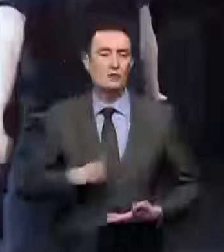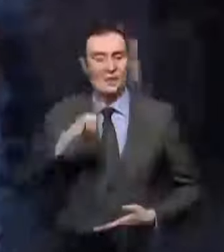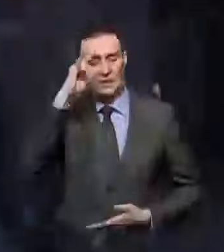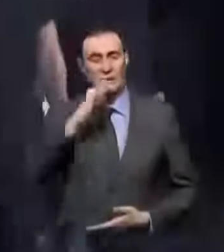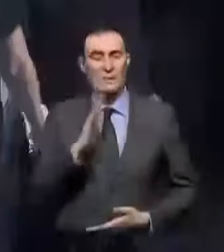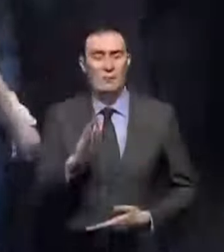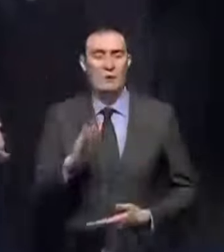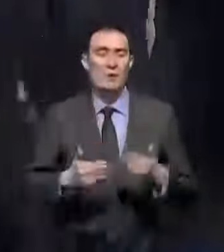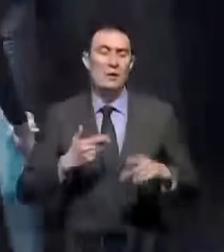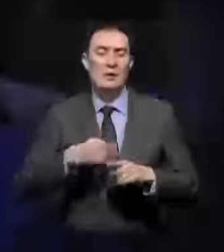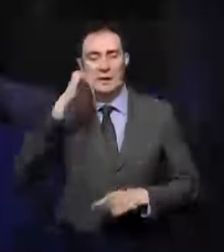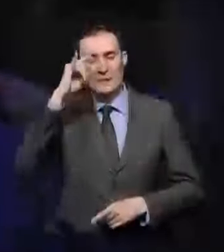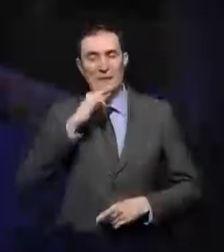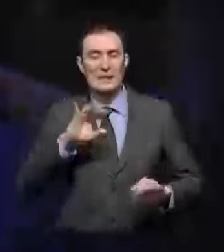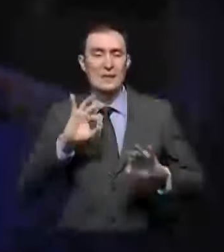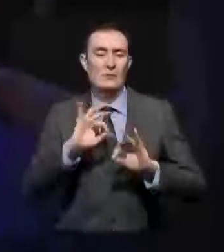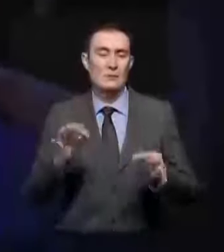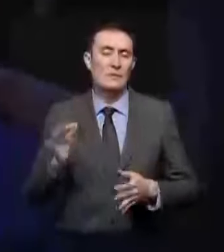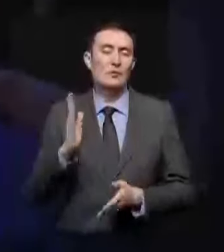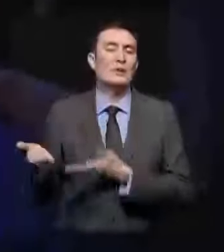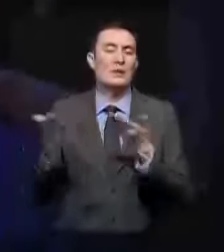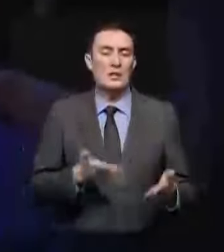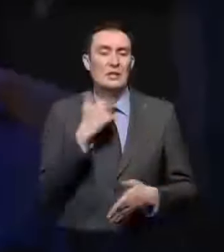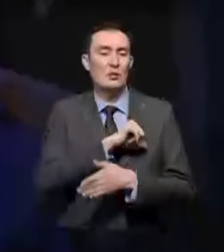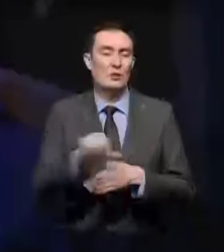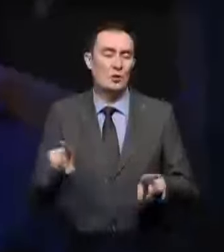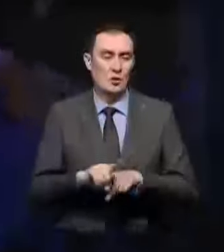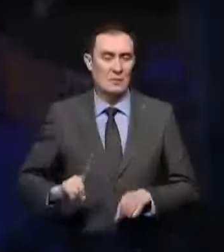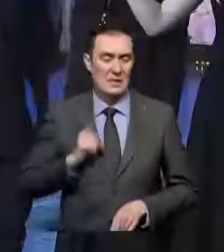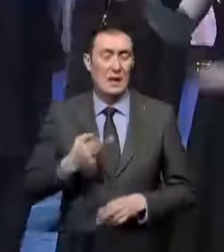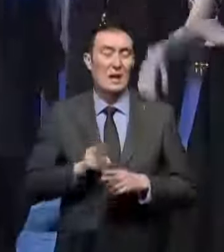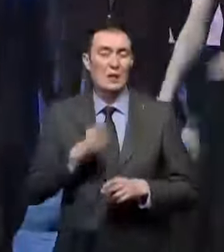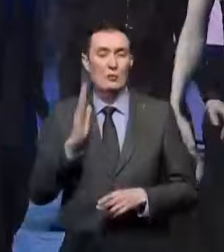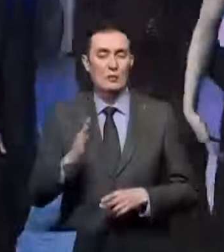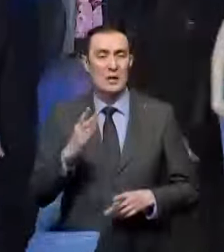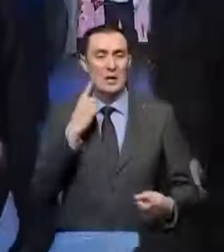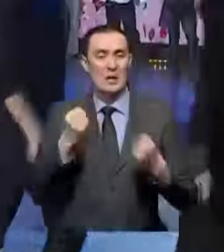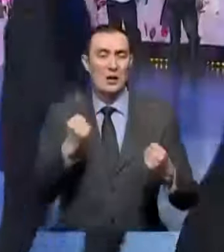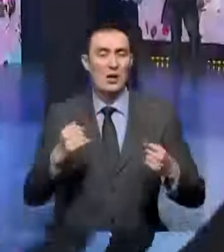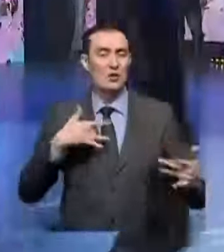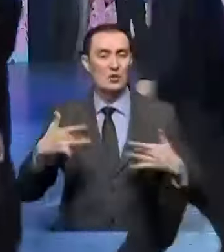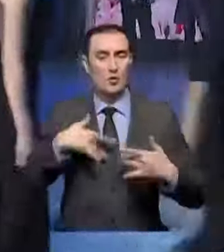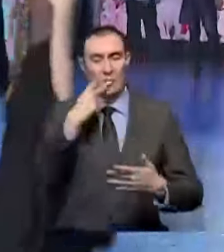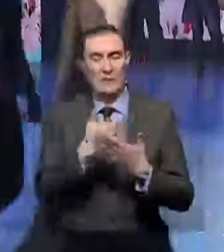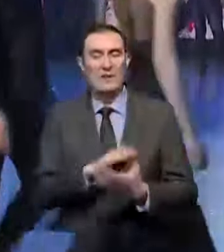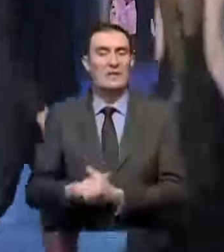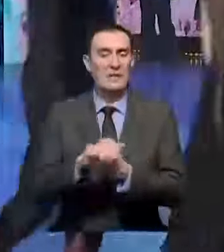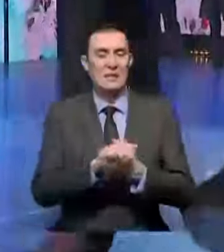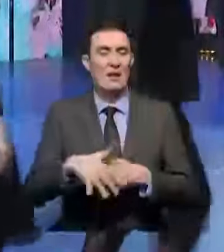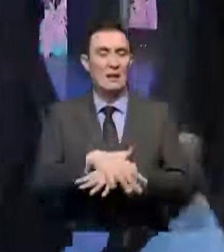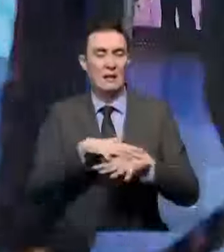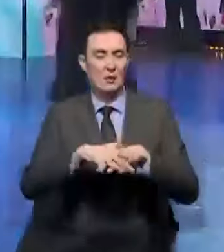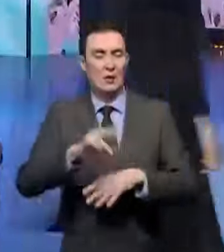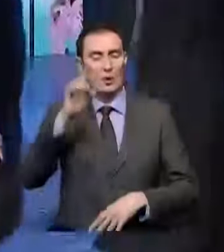их будут как казахстанские деятели искусства, так и приглашенные из-за рубежа мастера. Это будет яркое шоу, демонстрирующее единство народа